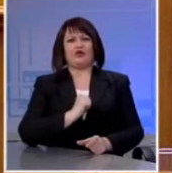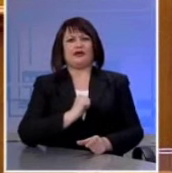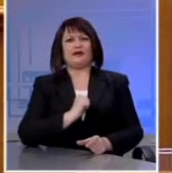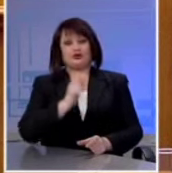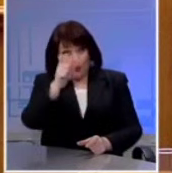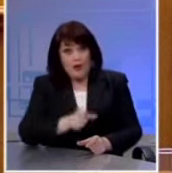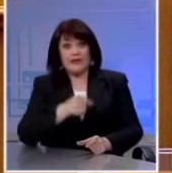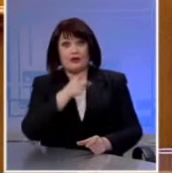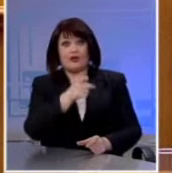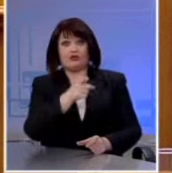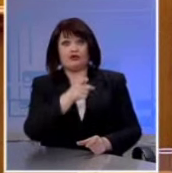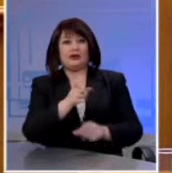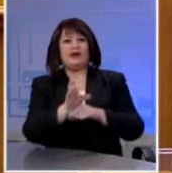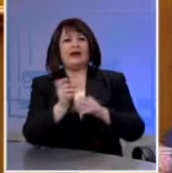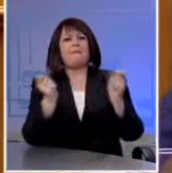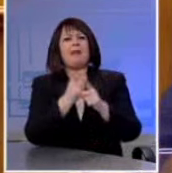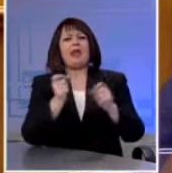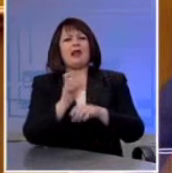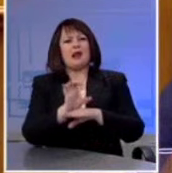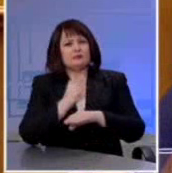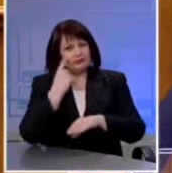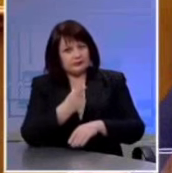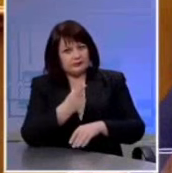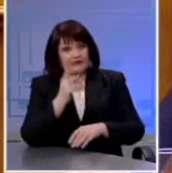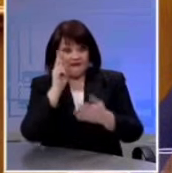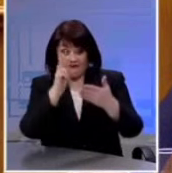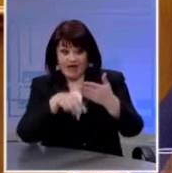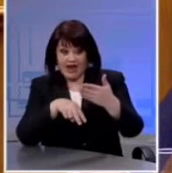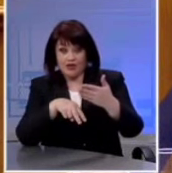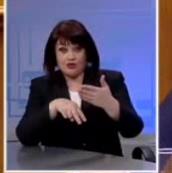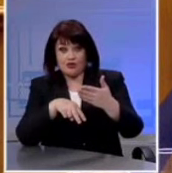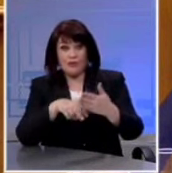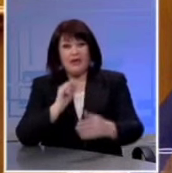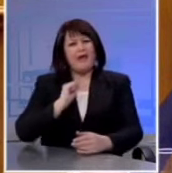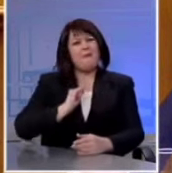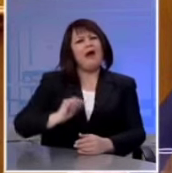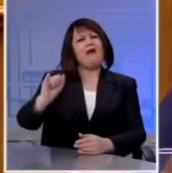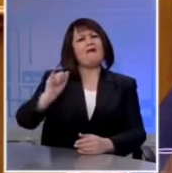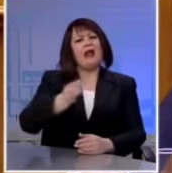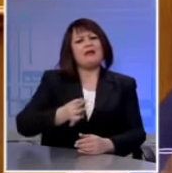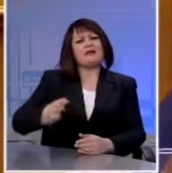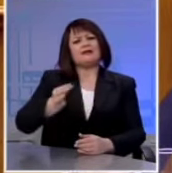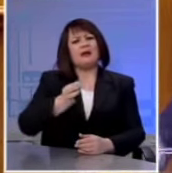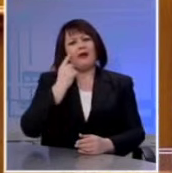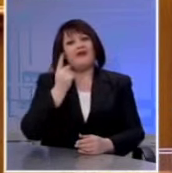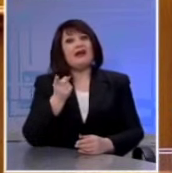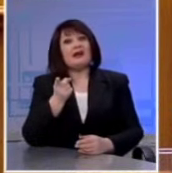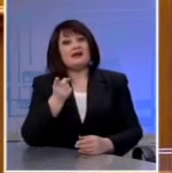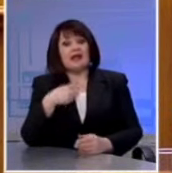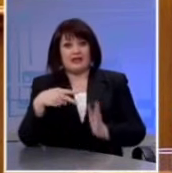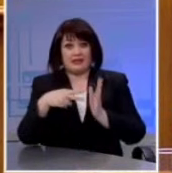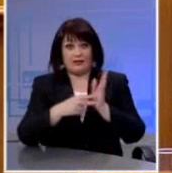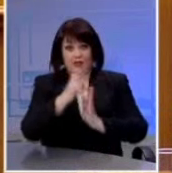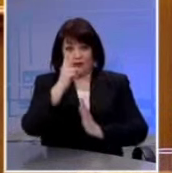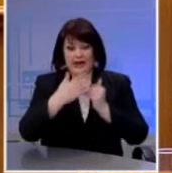Εξάλλου, από την ηλεκτρονική του αλληλογραφία με τις παρθένες νήσους προκύπτει ότι από το